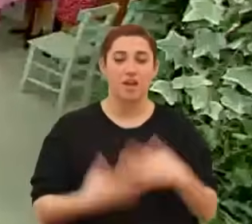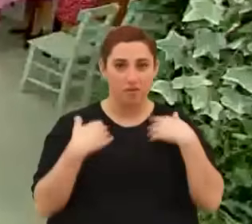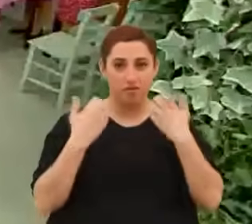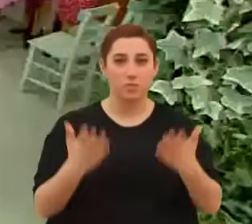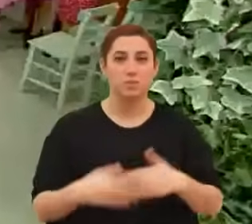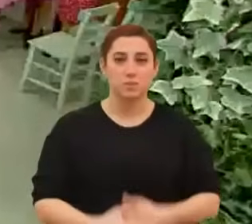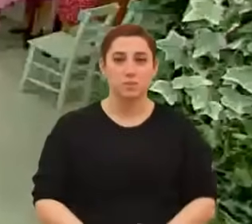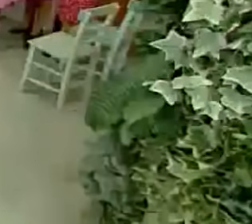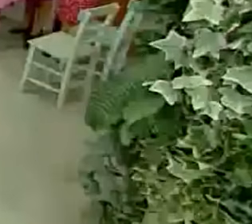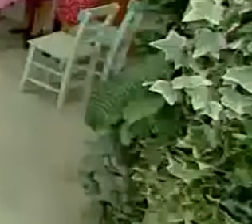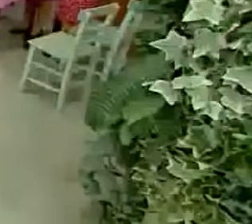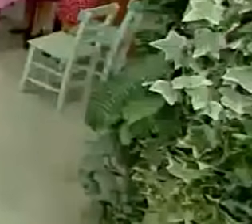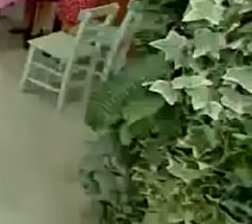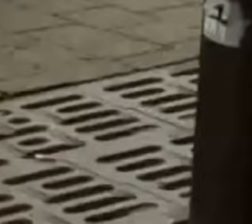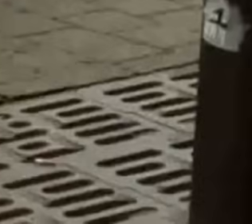olsun.